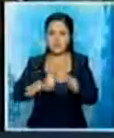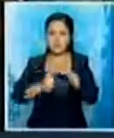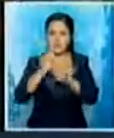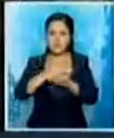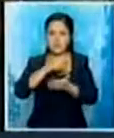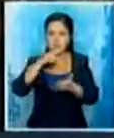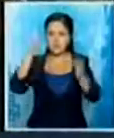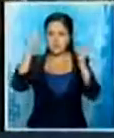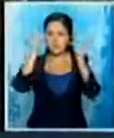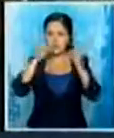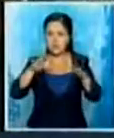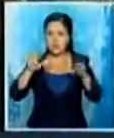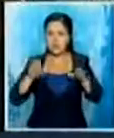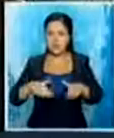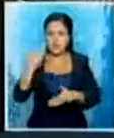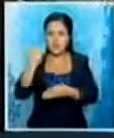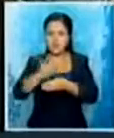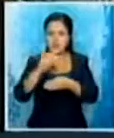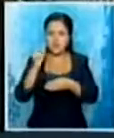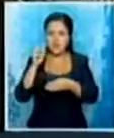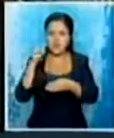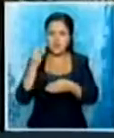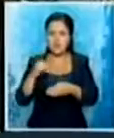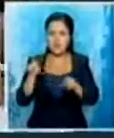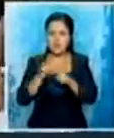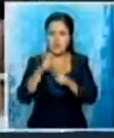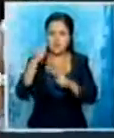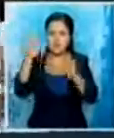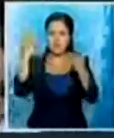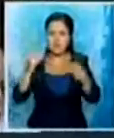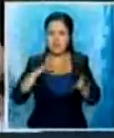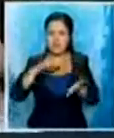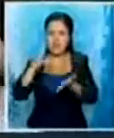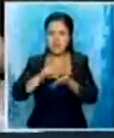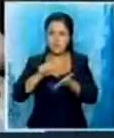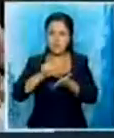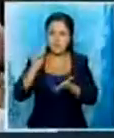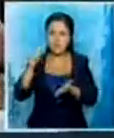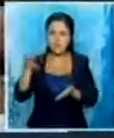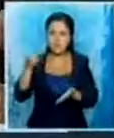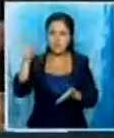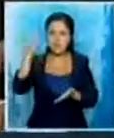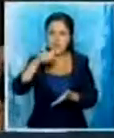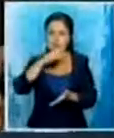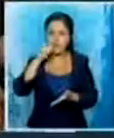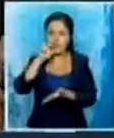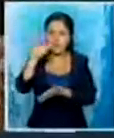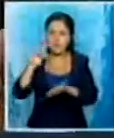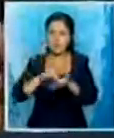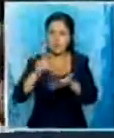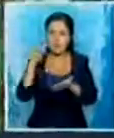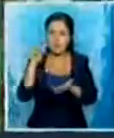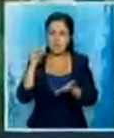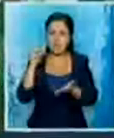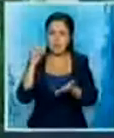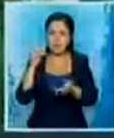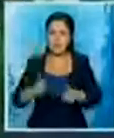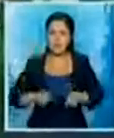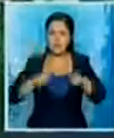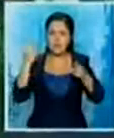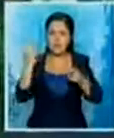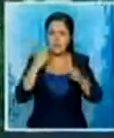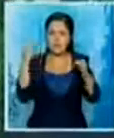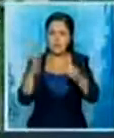развернулись в театре имени Абая. В течение 2 дней на сцене выступили более 1500 человек. Только из российского города Кемерово приехали 3 творческих